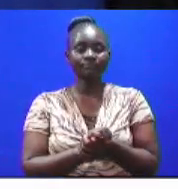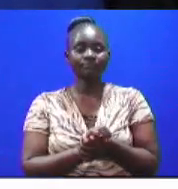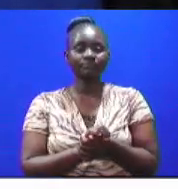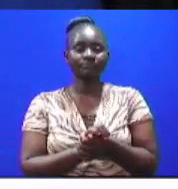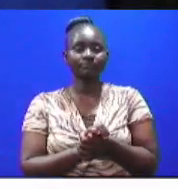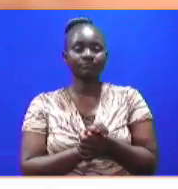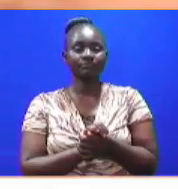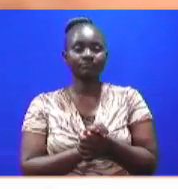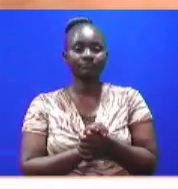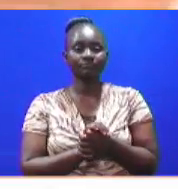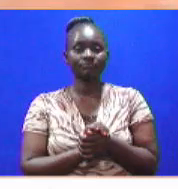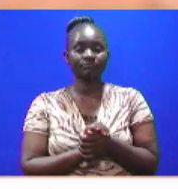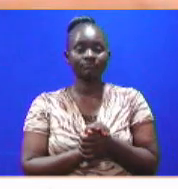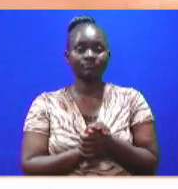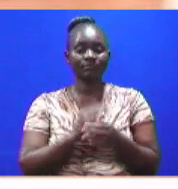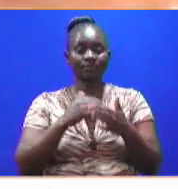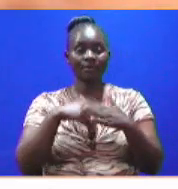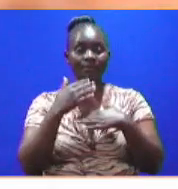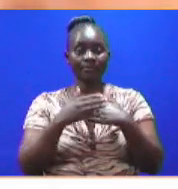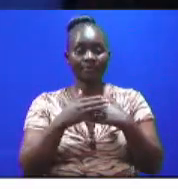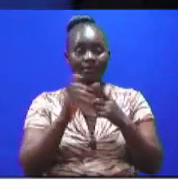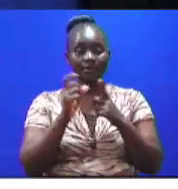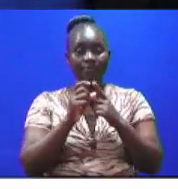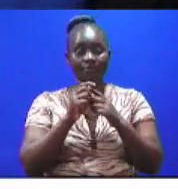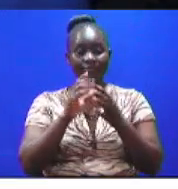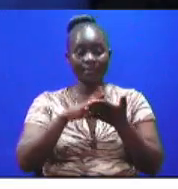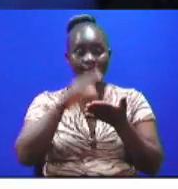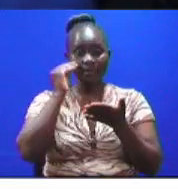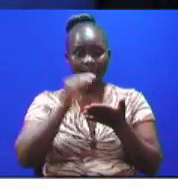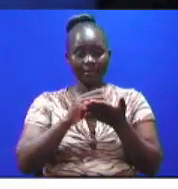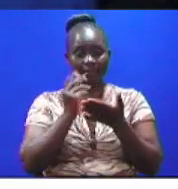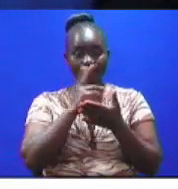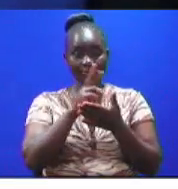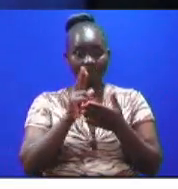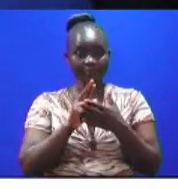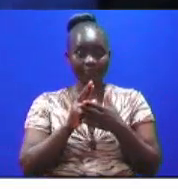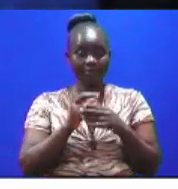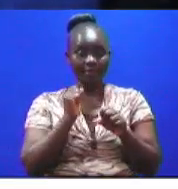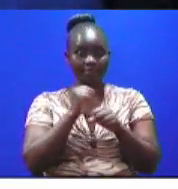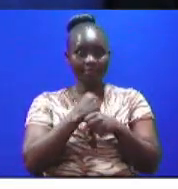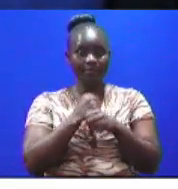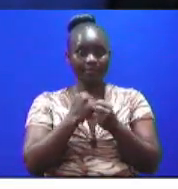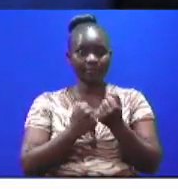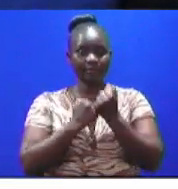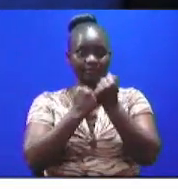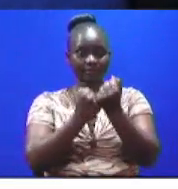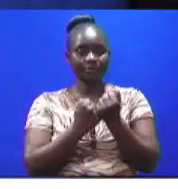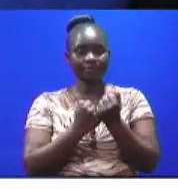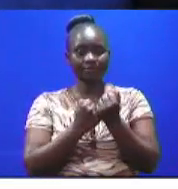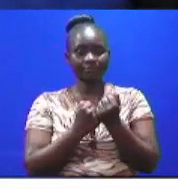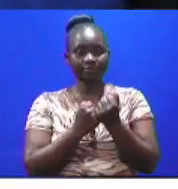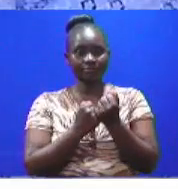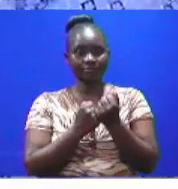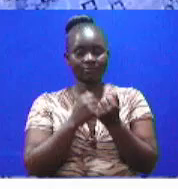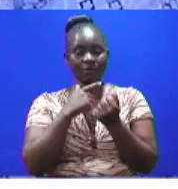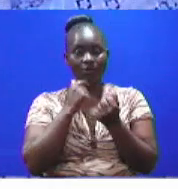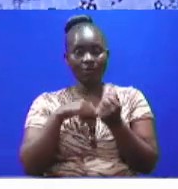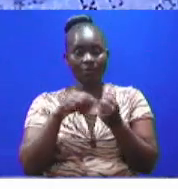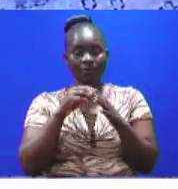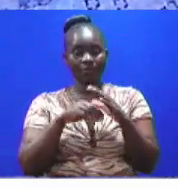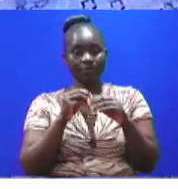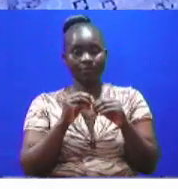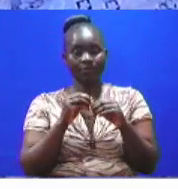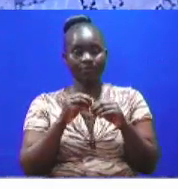trobe kumustari wa mbere na magana ya masoko. Koro story kiombe to usapota. Tobo ata wa mito gawa ikiri abana